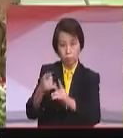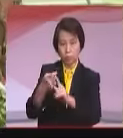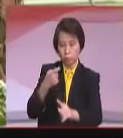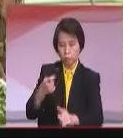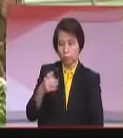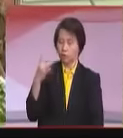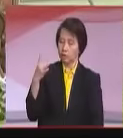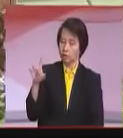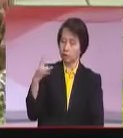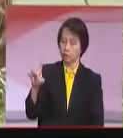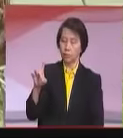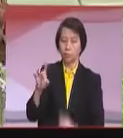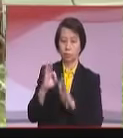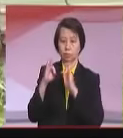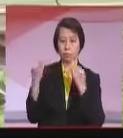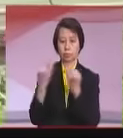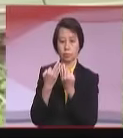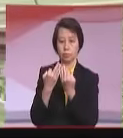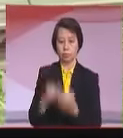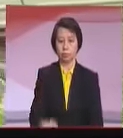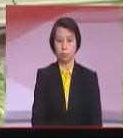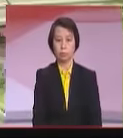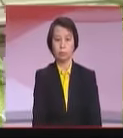daripada 18 keluarga.